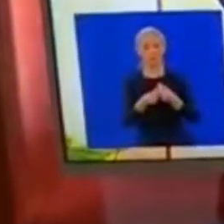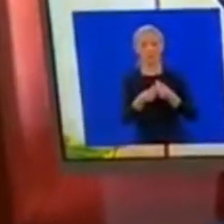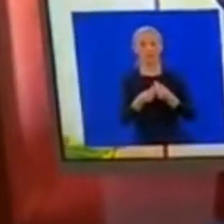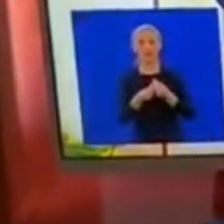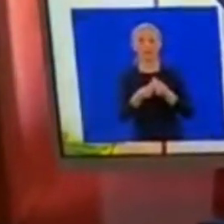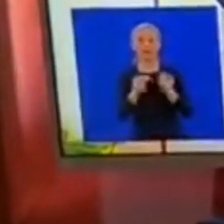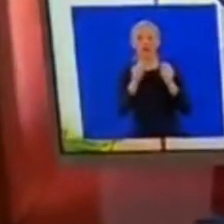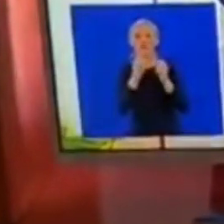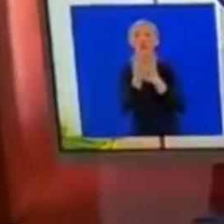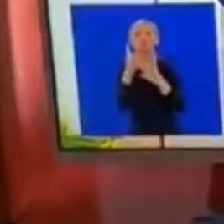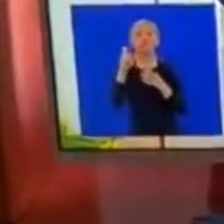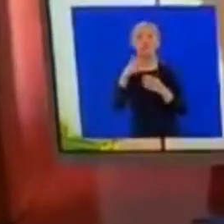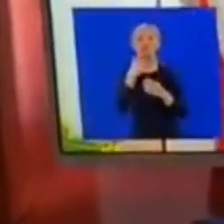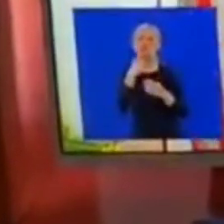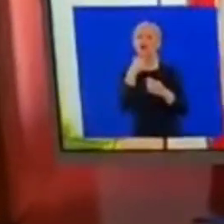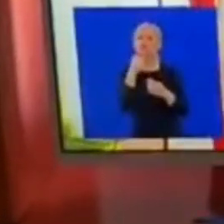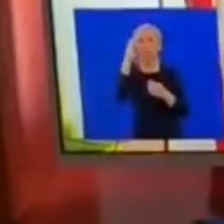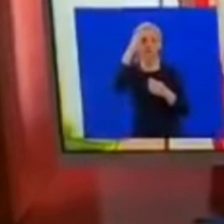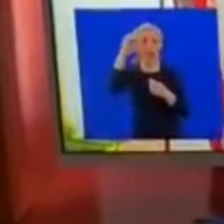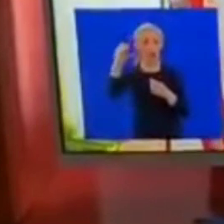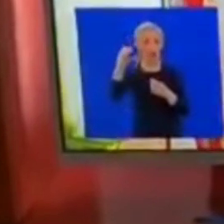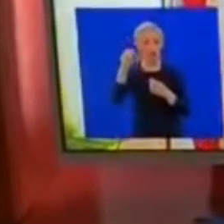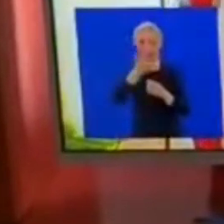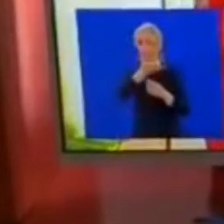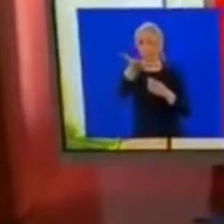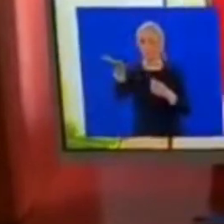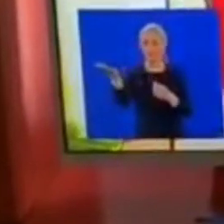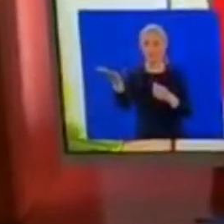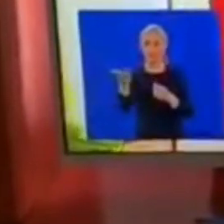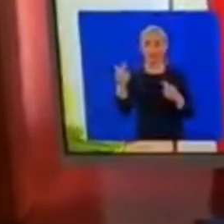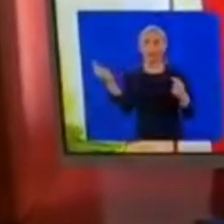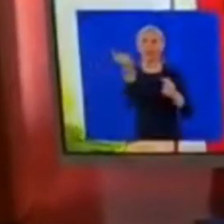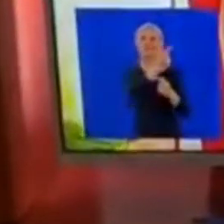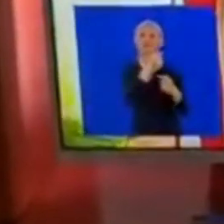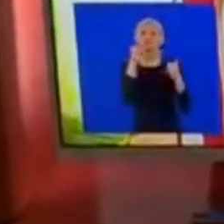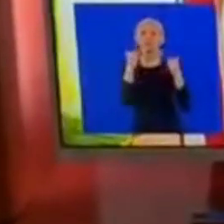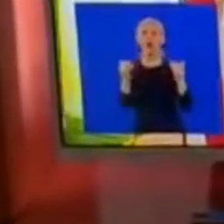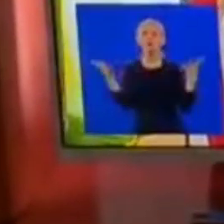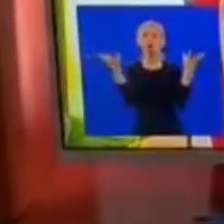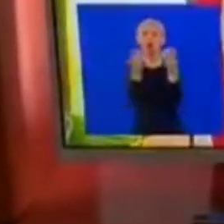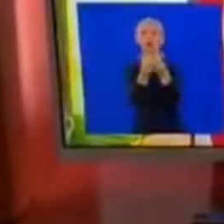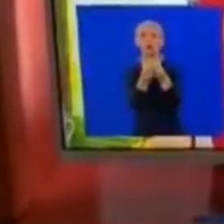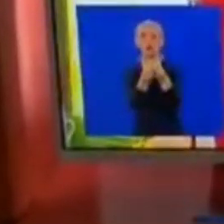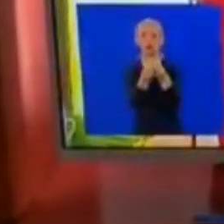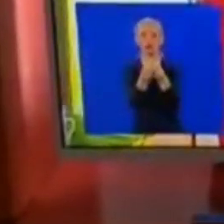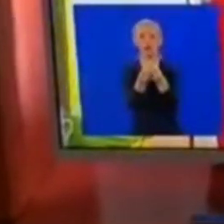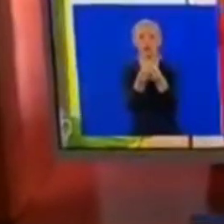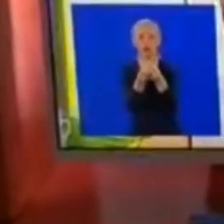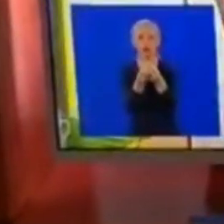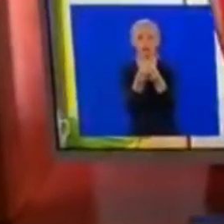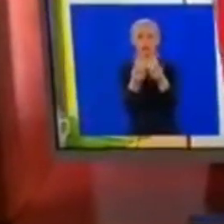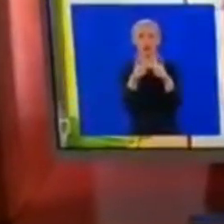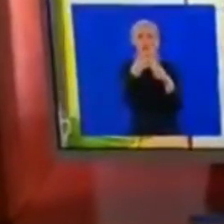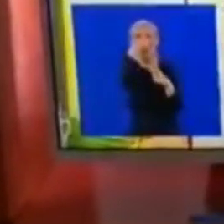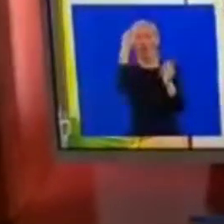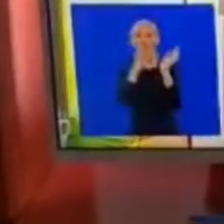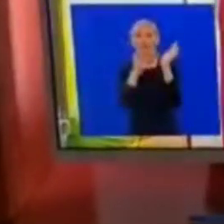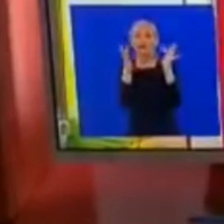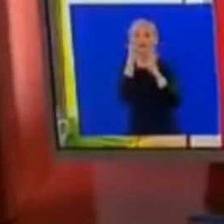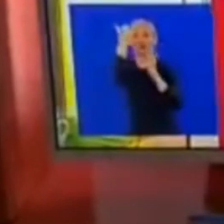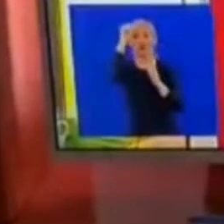kardinal Bozanić kaže otprilike ovako: pogledajte, jer mi smo ovdje okupljeni u ime Isusa